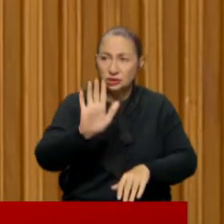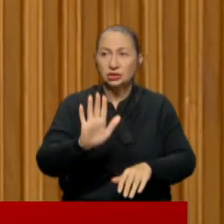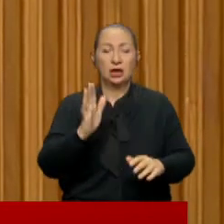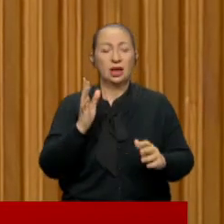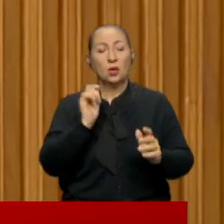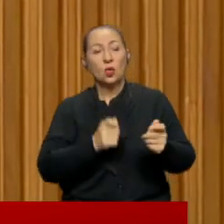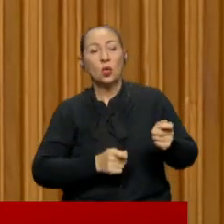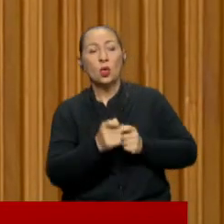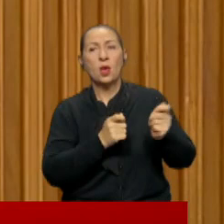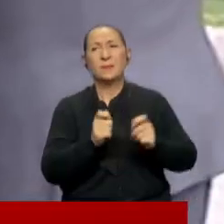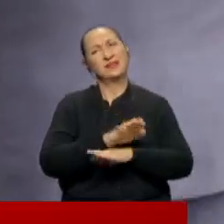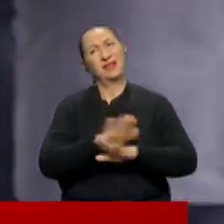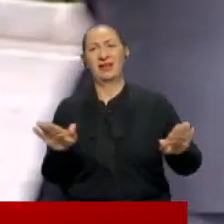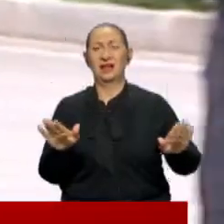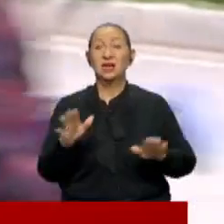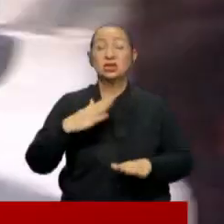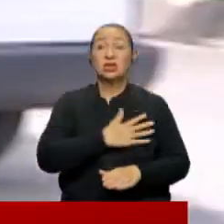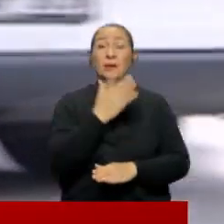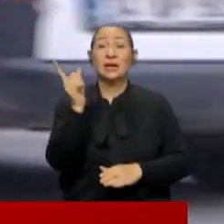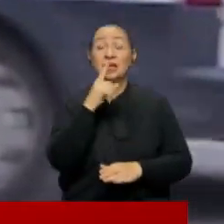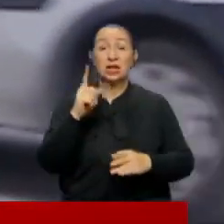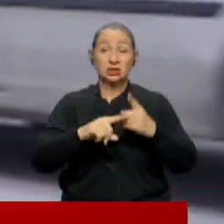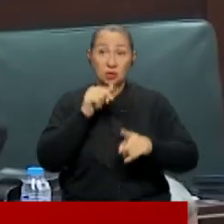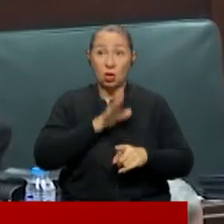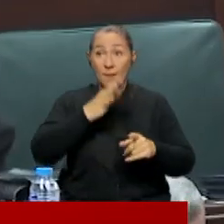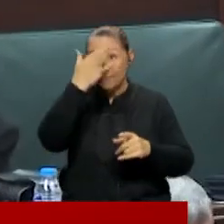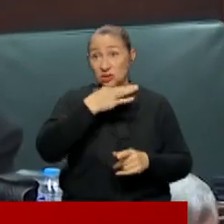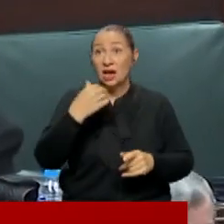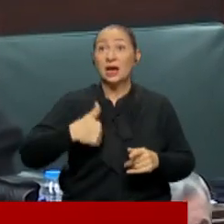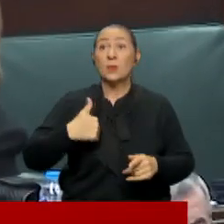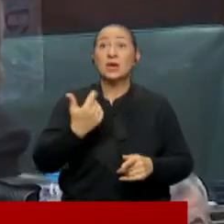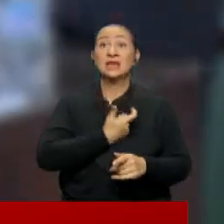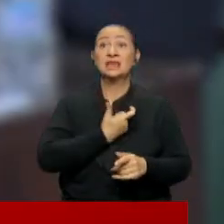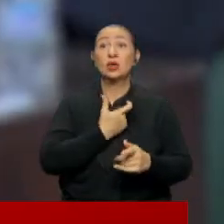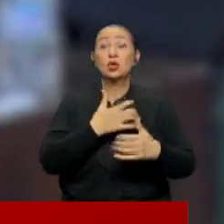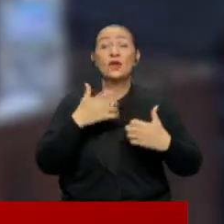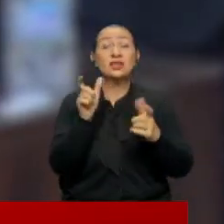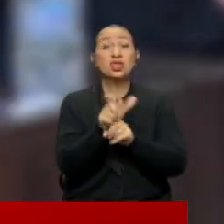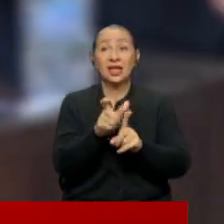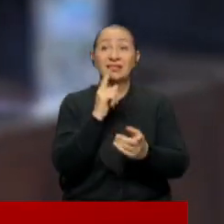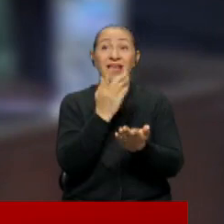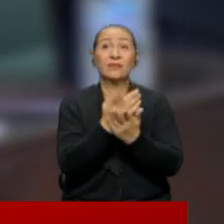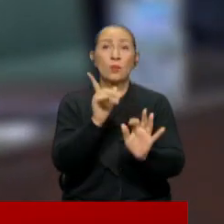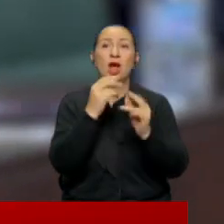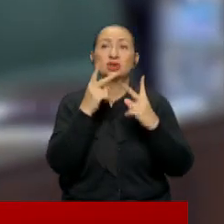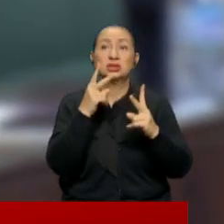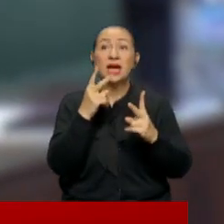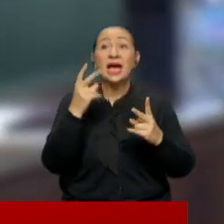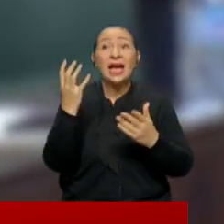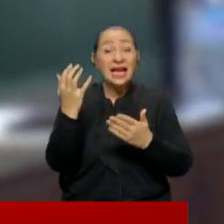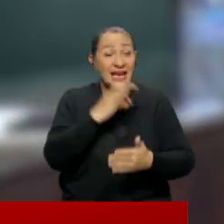istismar ettiğiniz yeter CHP lideri Kılıçdaroğlu başörtüsüne kamuda yasal güvence teklifinin gerekçesini böyle açıkladı